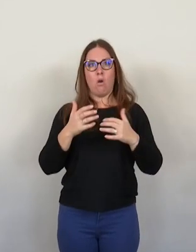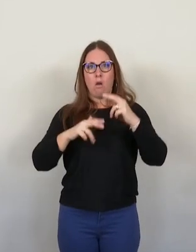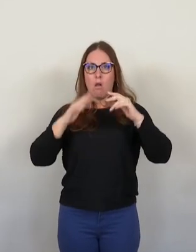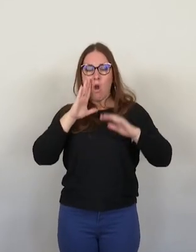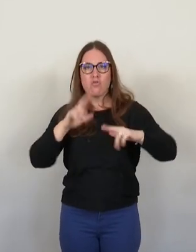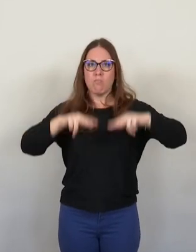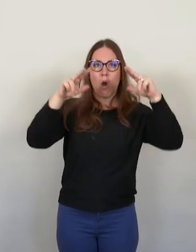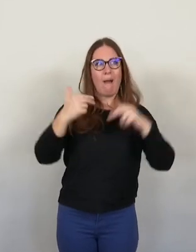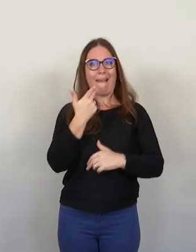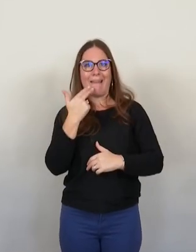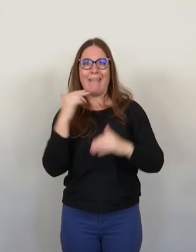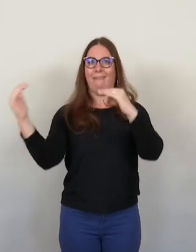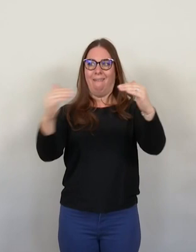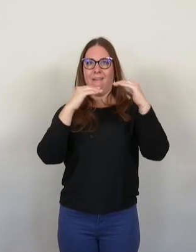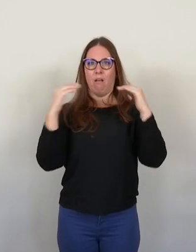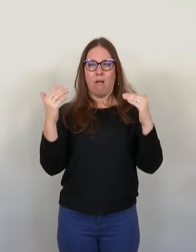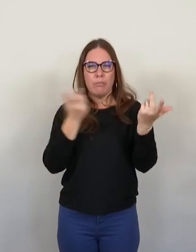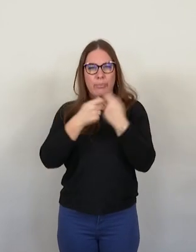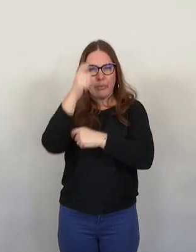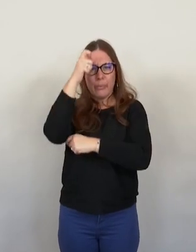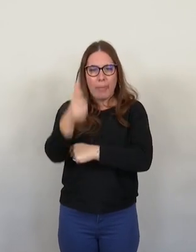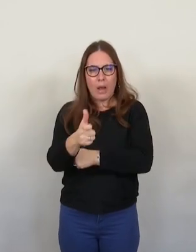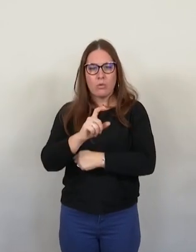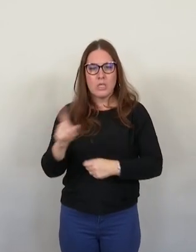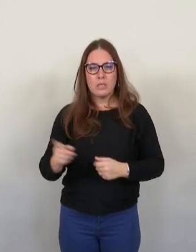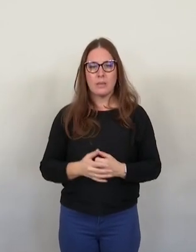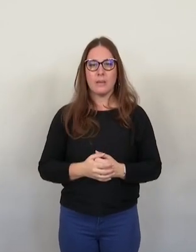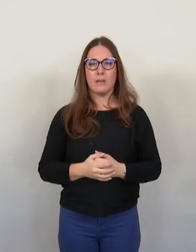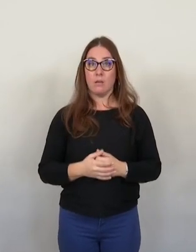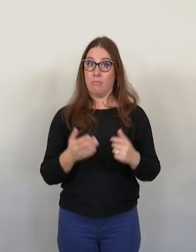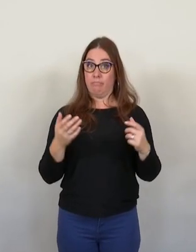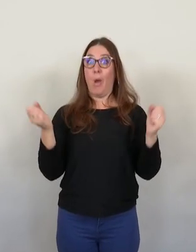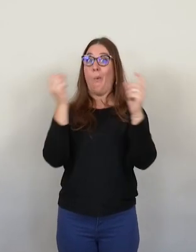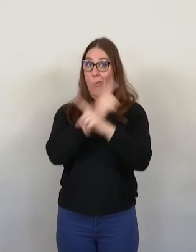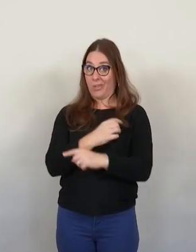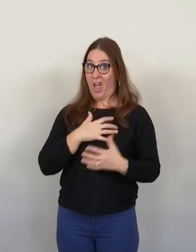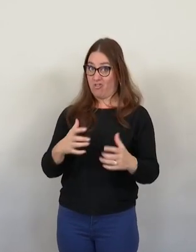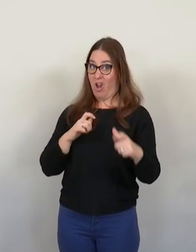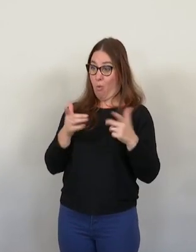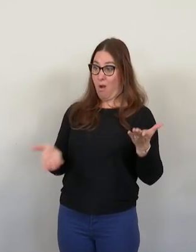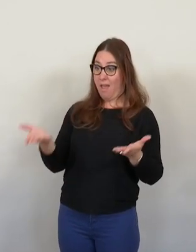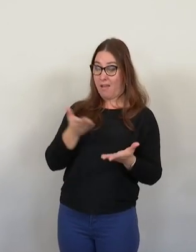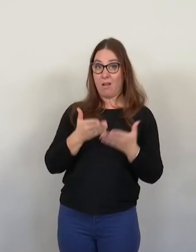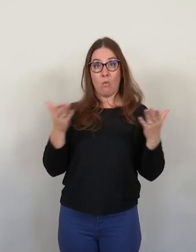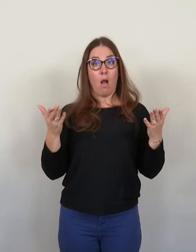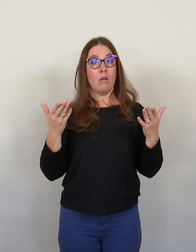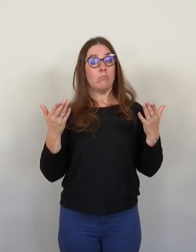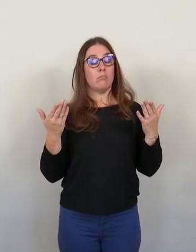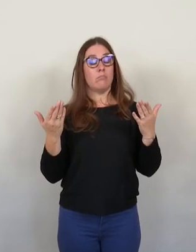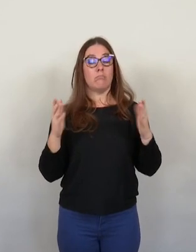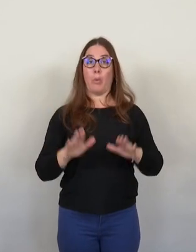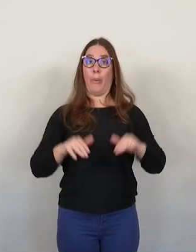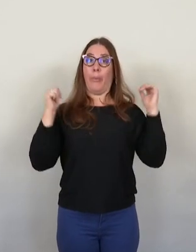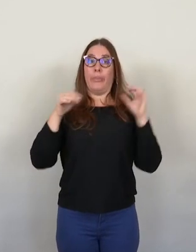tous c'est particulièrement incohérent en revanche mes chers collègues retrait définitif des fonctions exécutives à